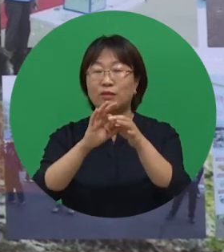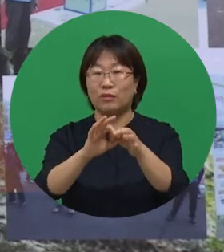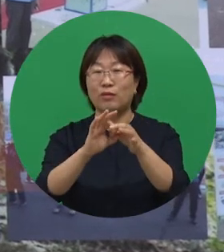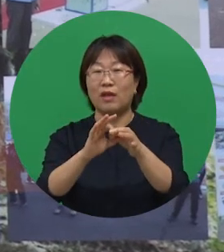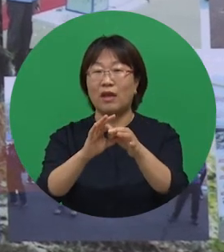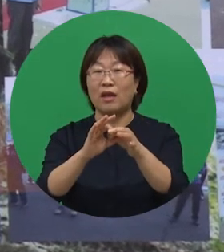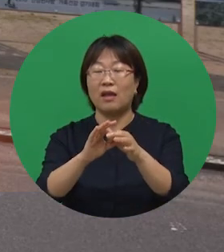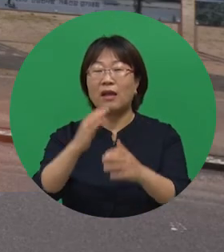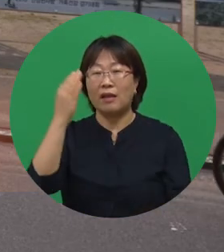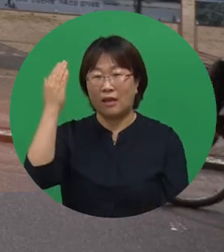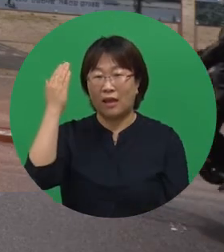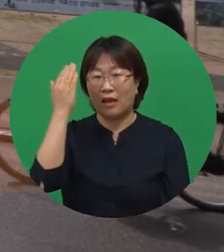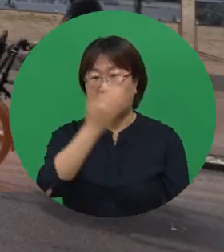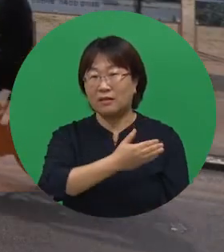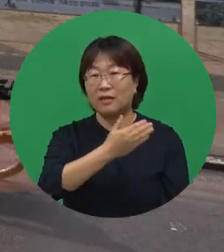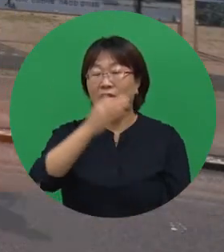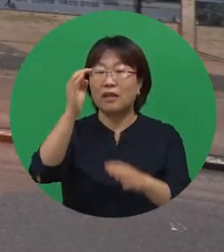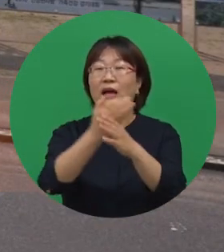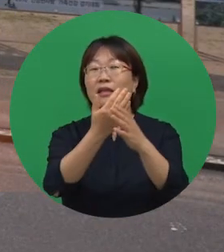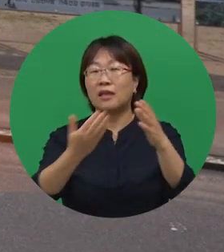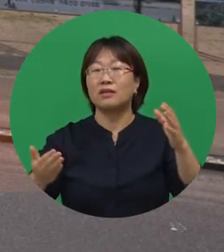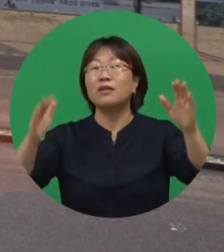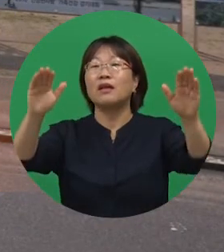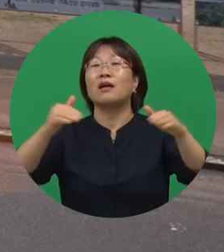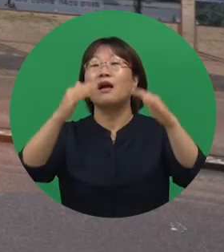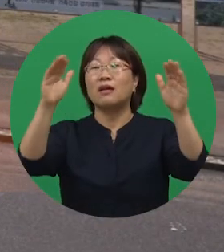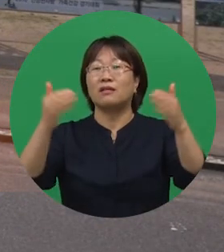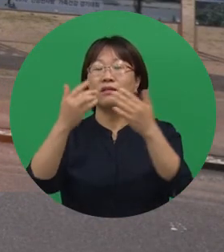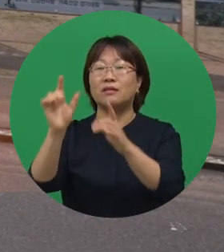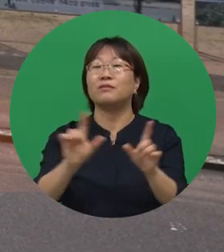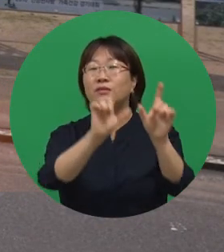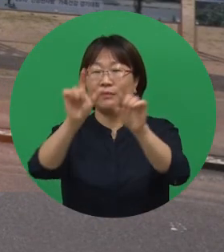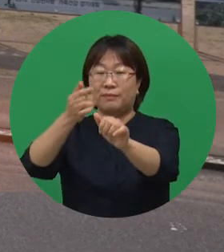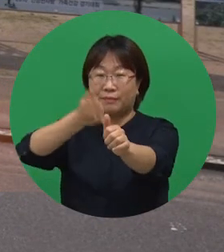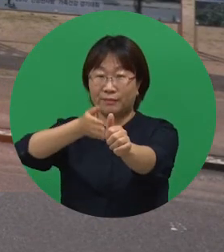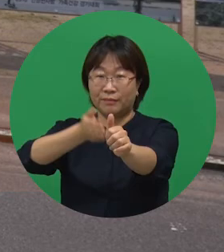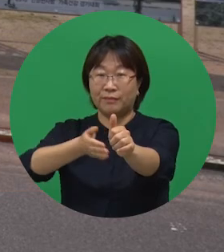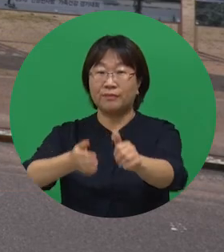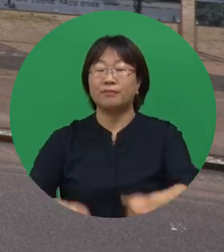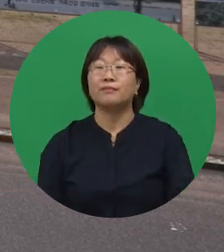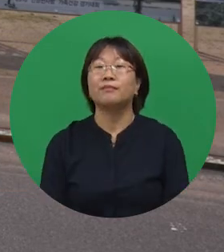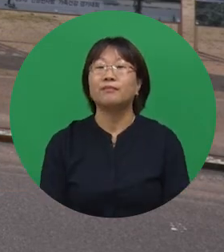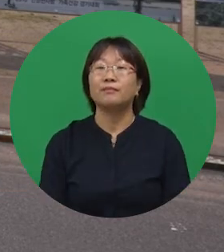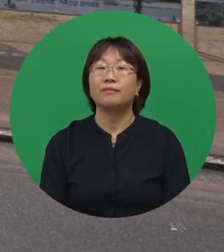걷기 행사를 통해 더욱 깨끗해진 안양천의 가을을 만끽해 보시길 바랍니다.